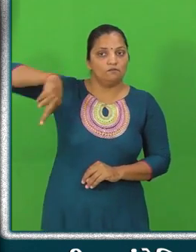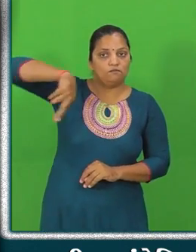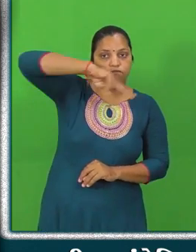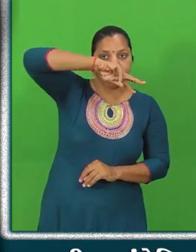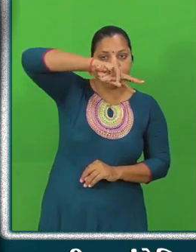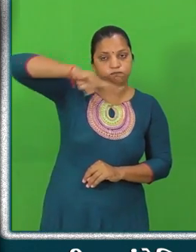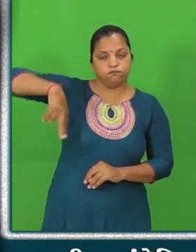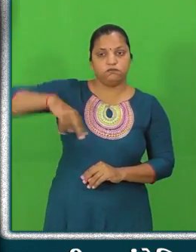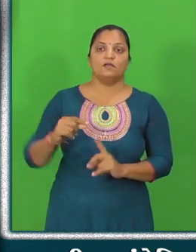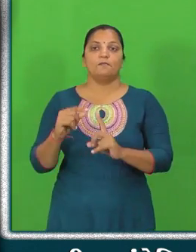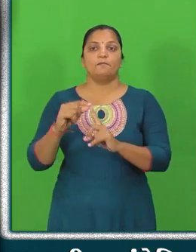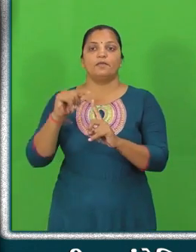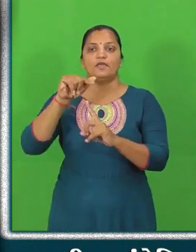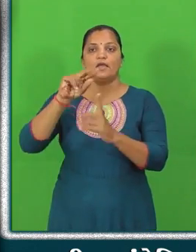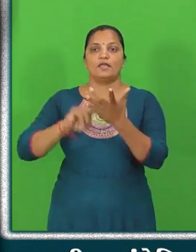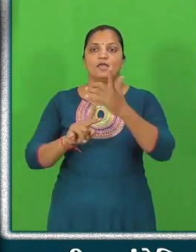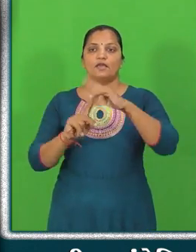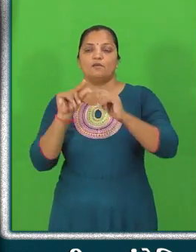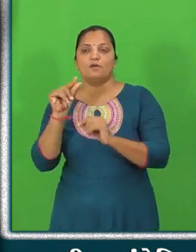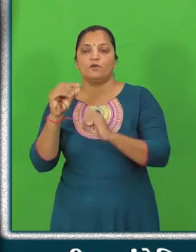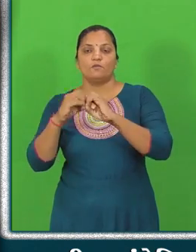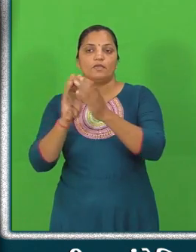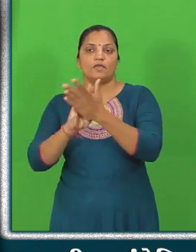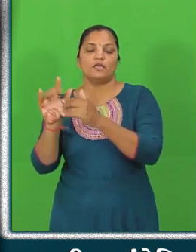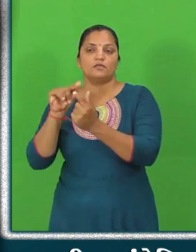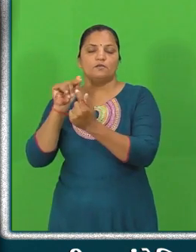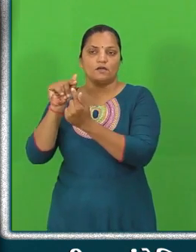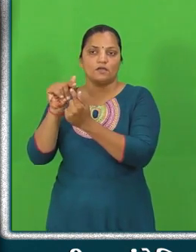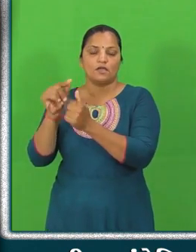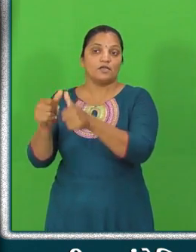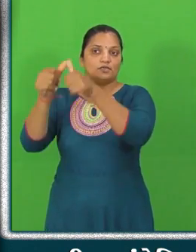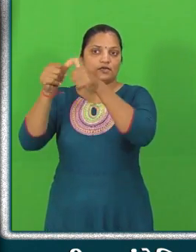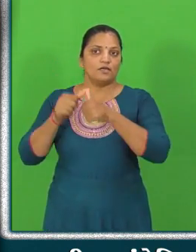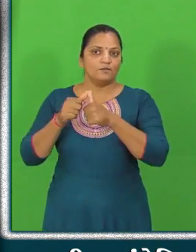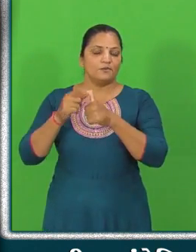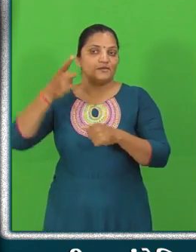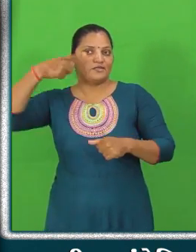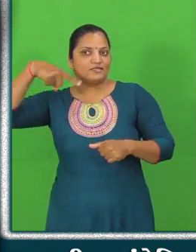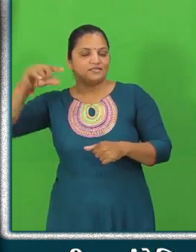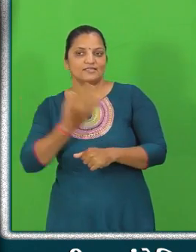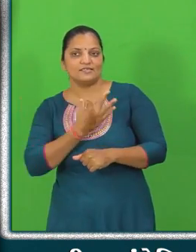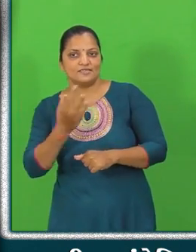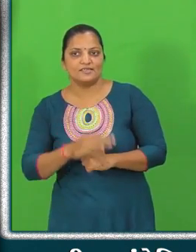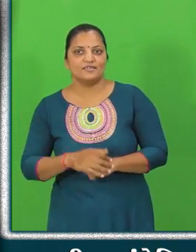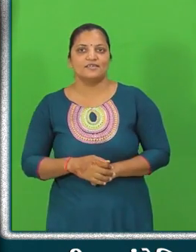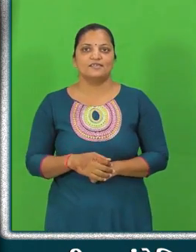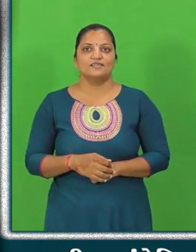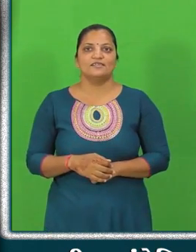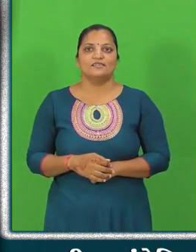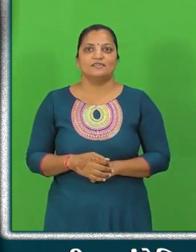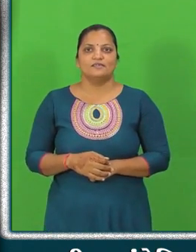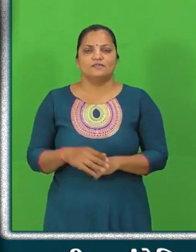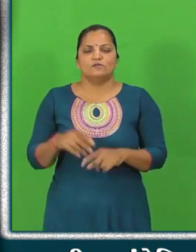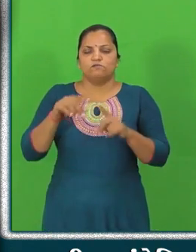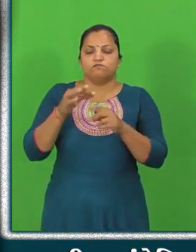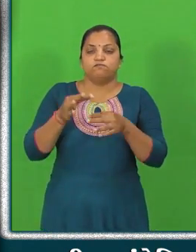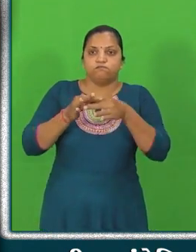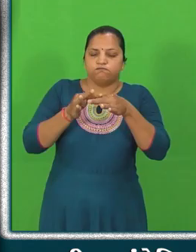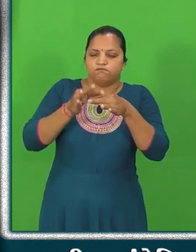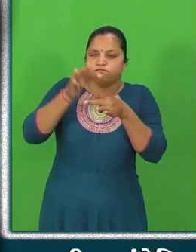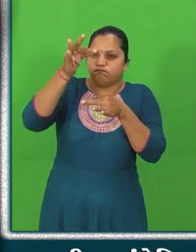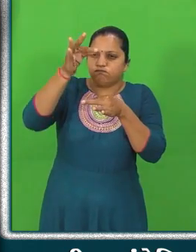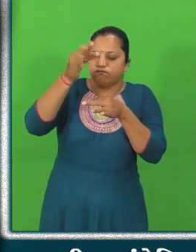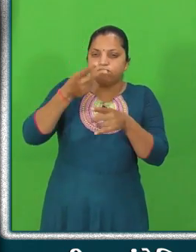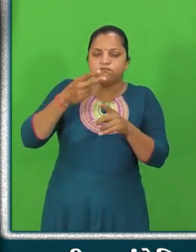છે, પિન્ટુભાઈએ જવાબ આપ્યો છે. વેરી ગુડ. અહીંયા એ જ ખૂણે આપણે કહ્યા કરતા એટલા જ માપના